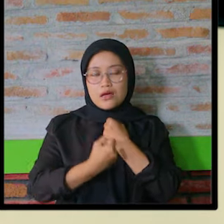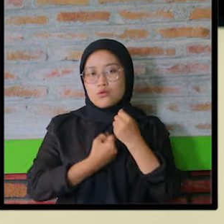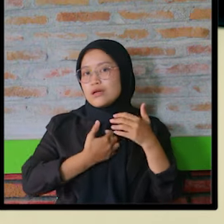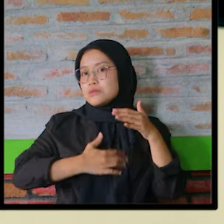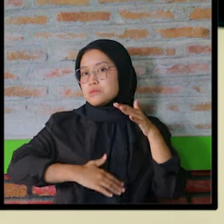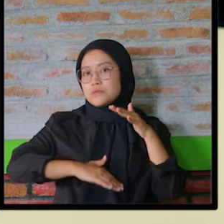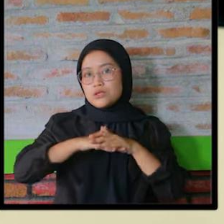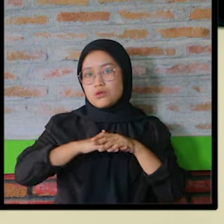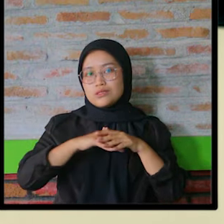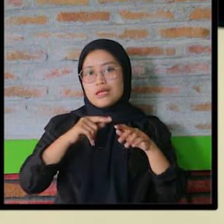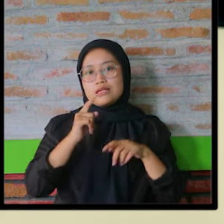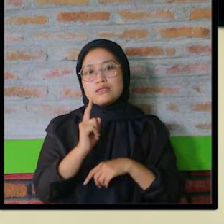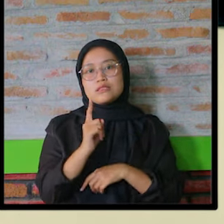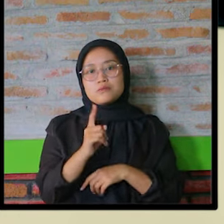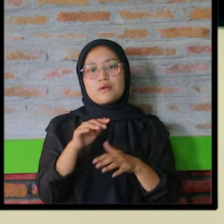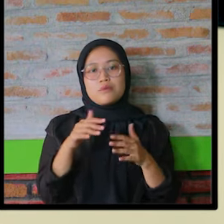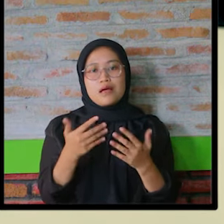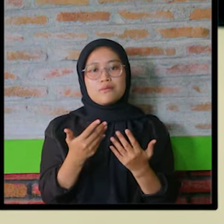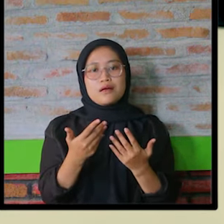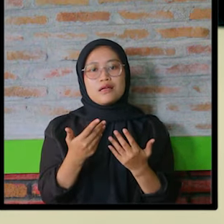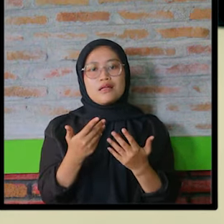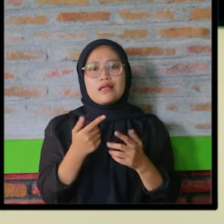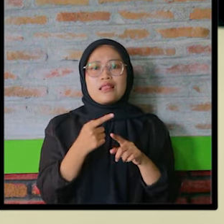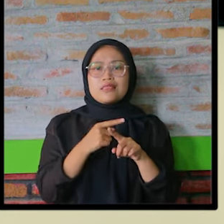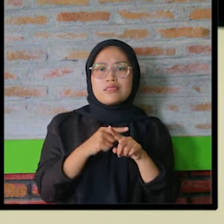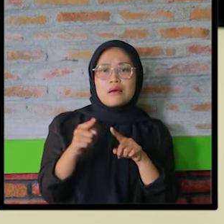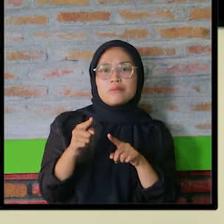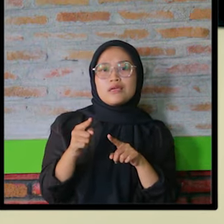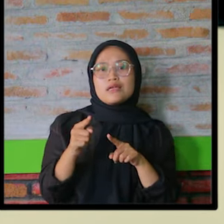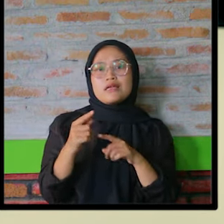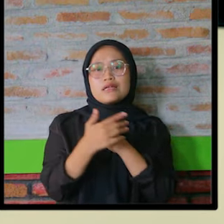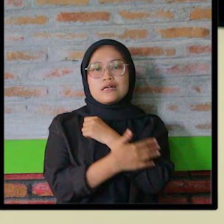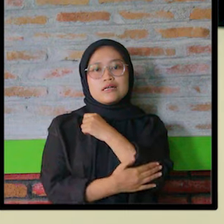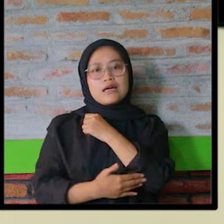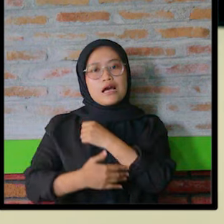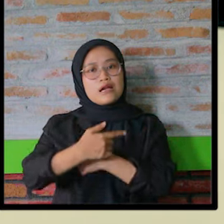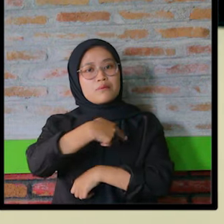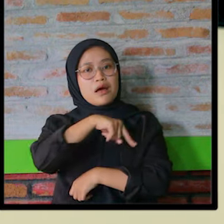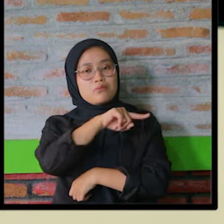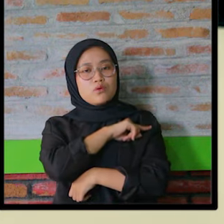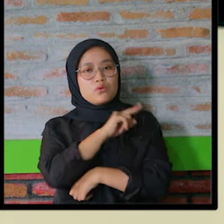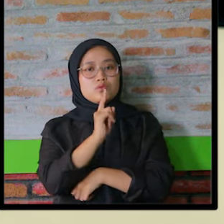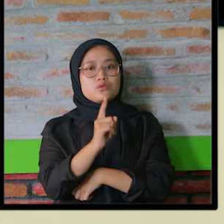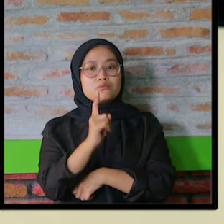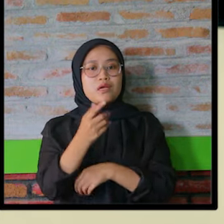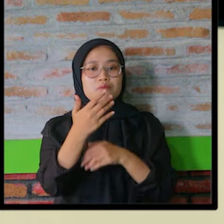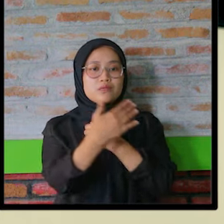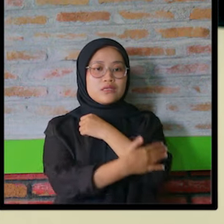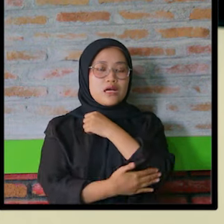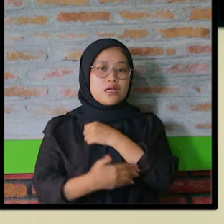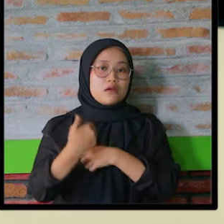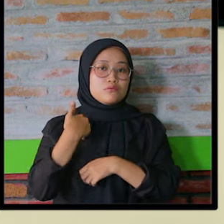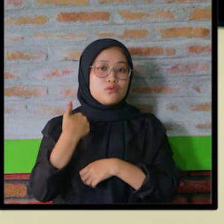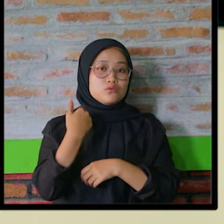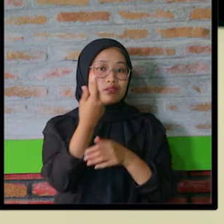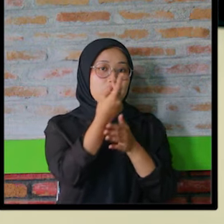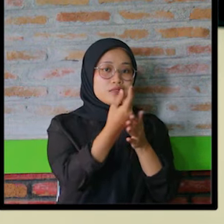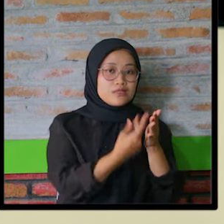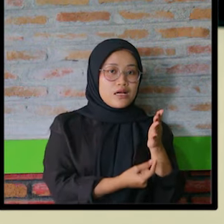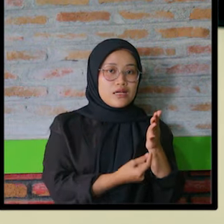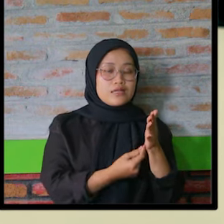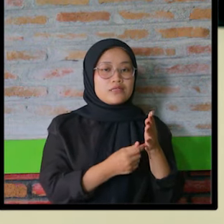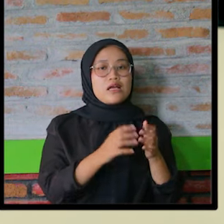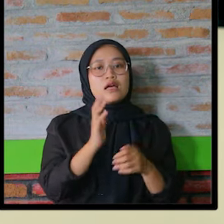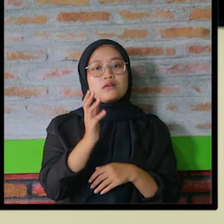itu gitu ya karena kadang kan ter tapi kan negar mampu Iya karena negara punya anggaran kalau negara itu